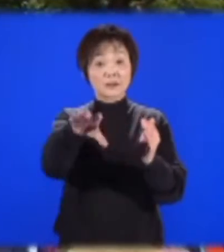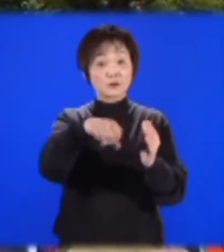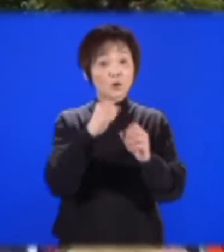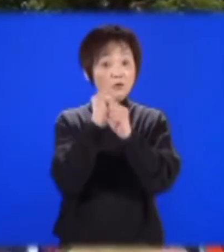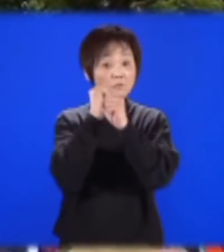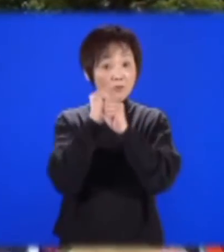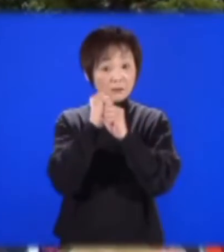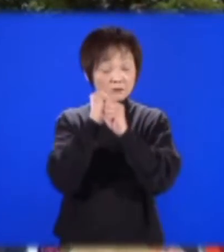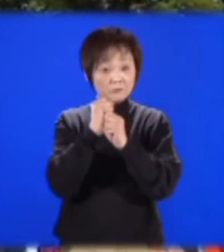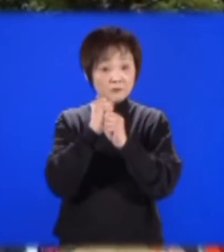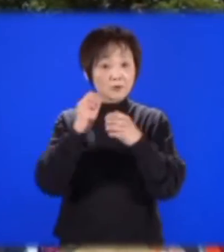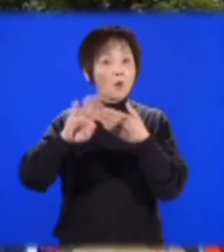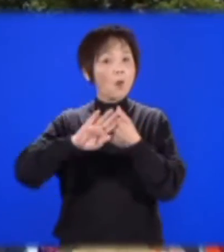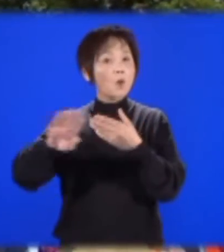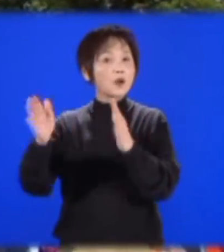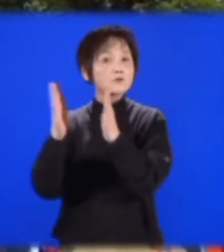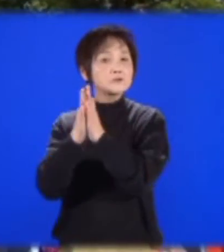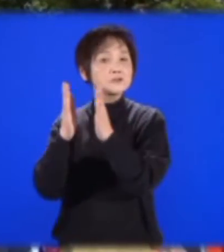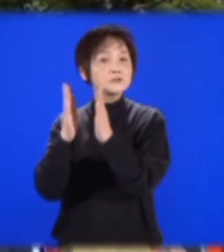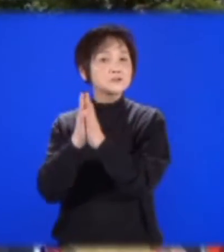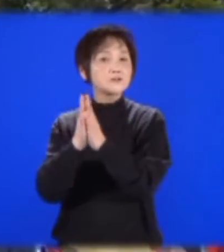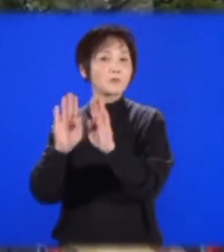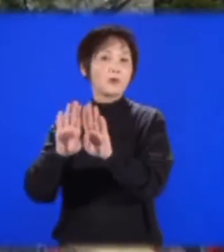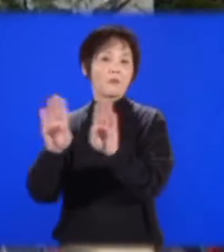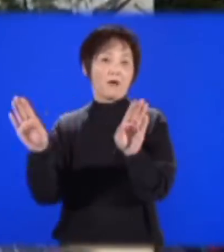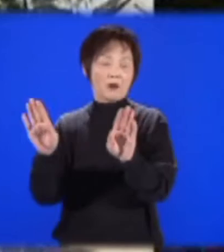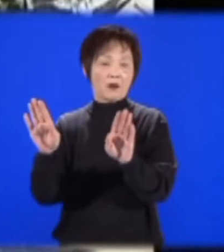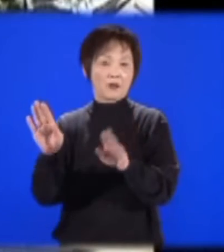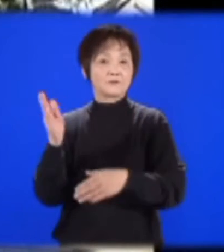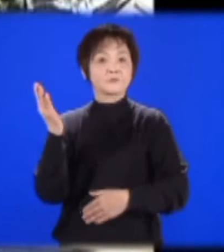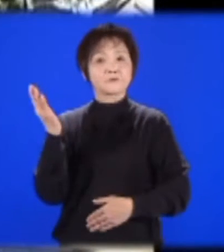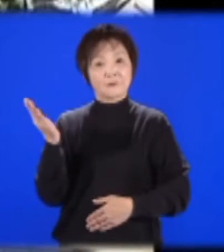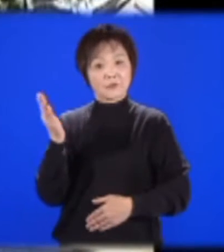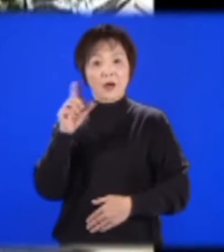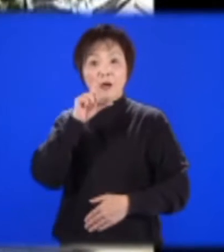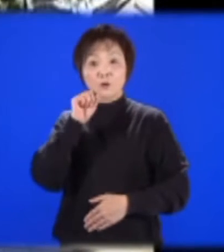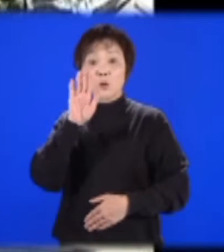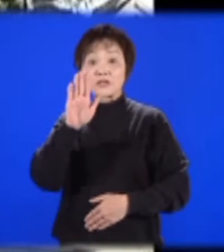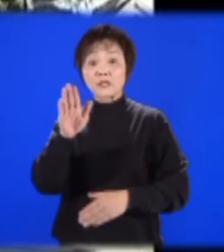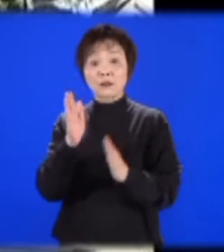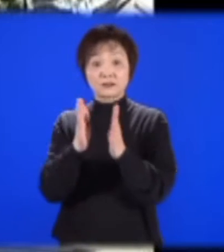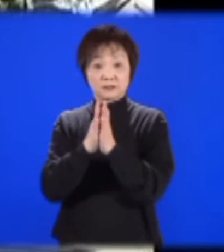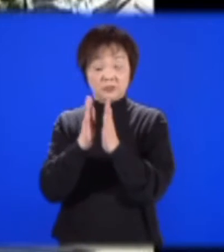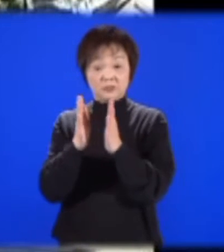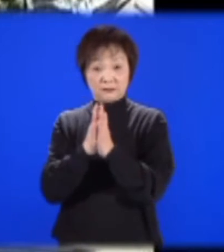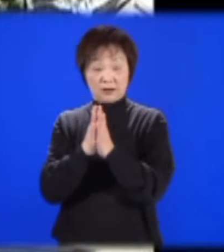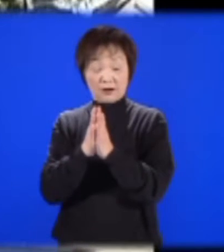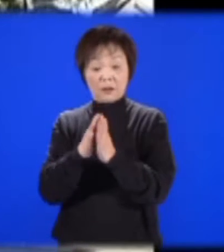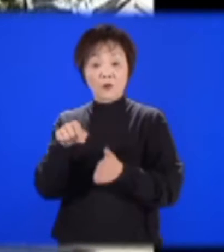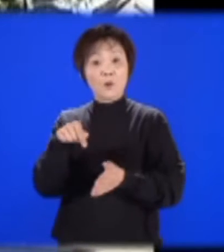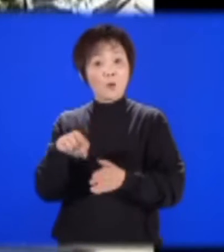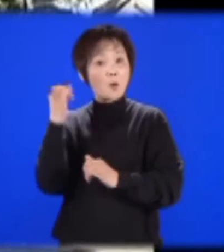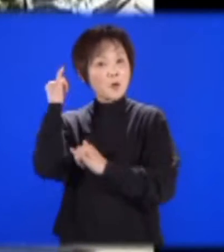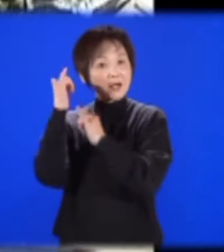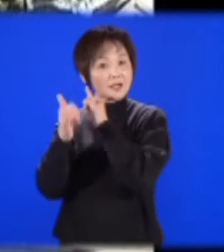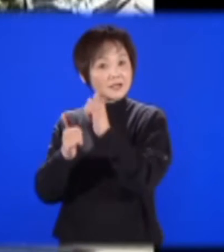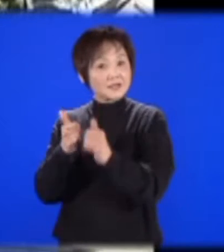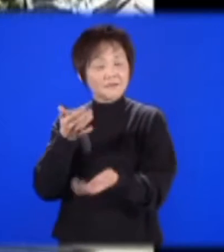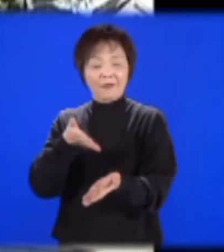石取り祭りは取手神社でも行われていますが、こちらの取手神社も歴史的な言われがあるん